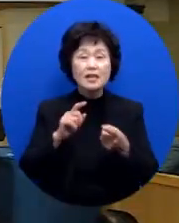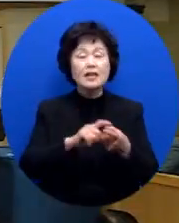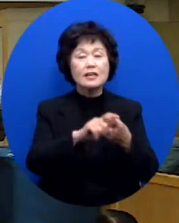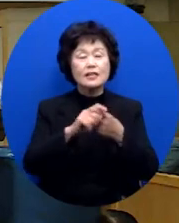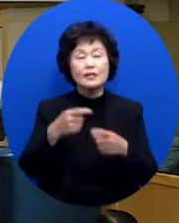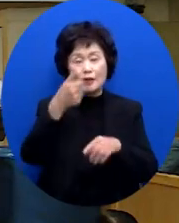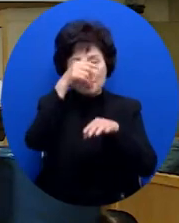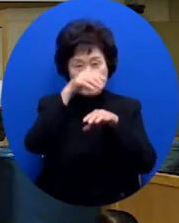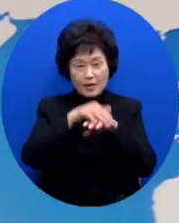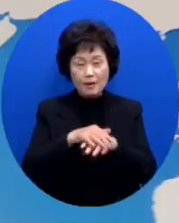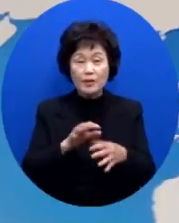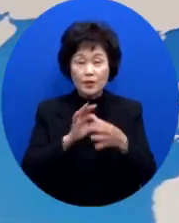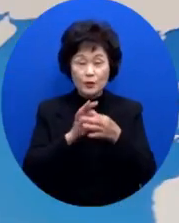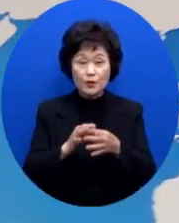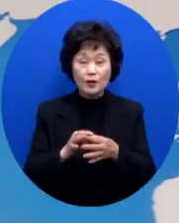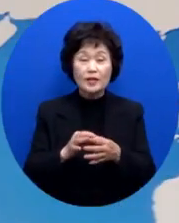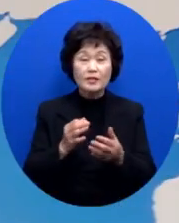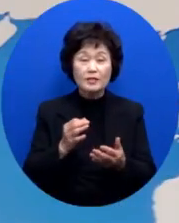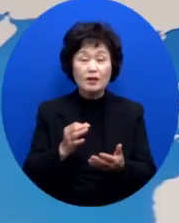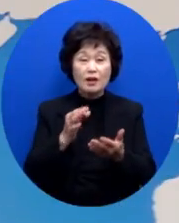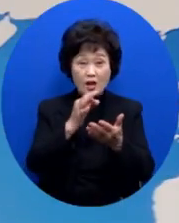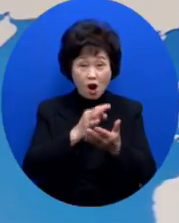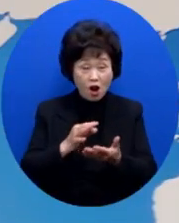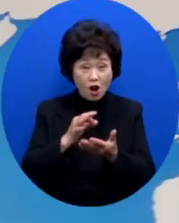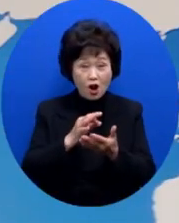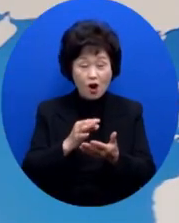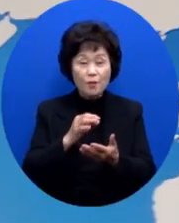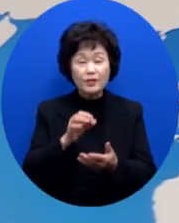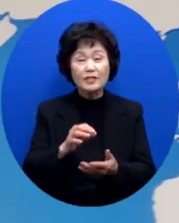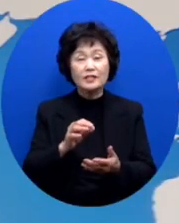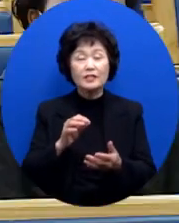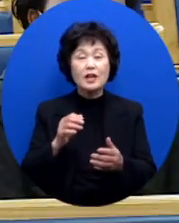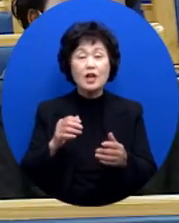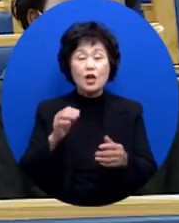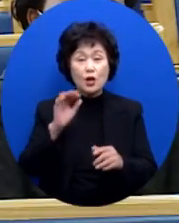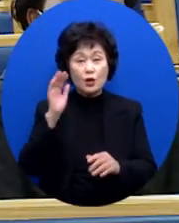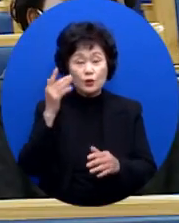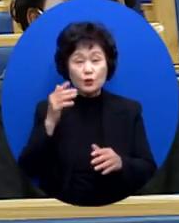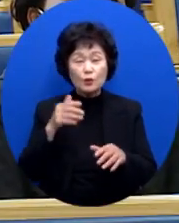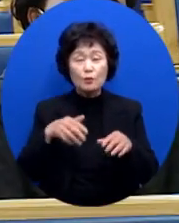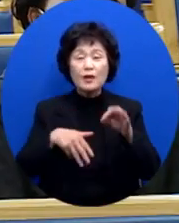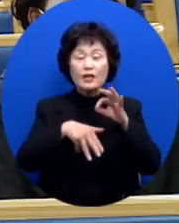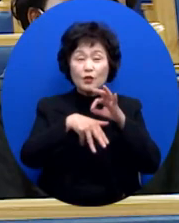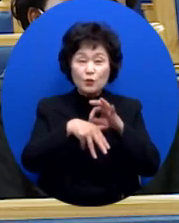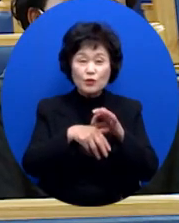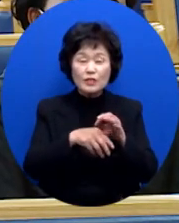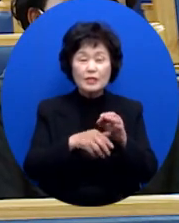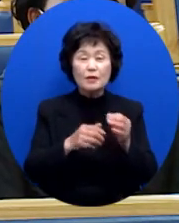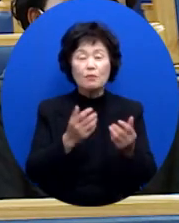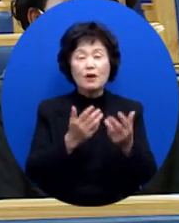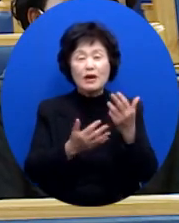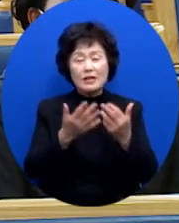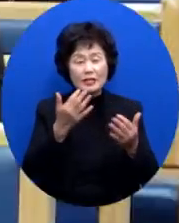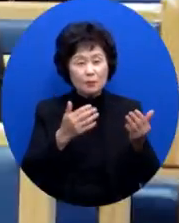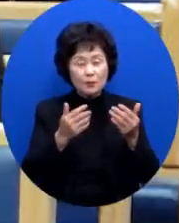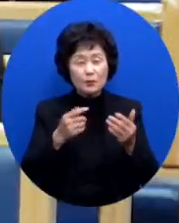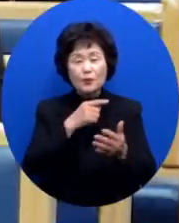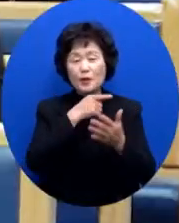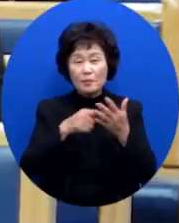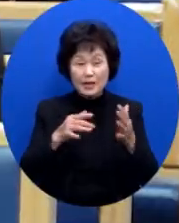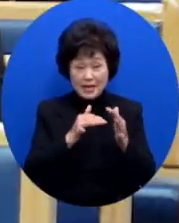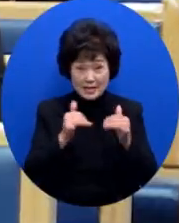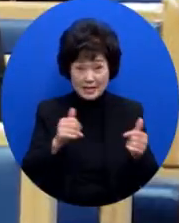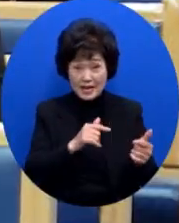최근에 강원도 산불 화재로 인해서 많은 분들이 피해를 봤잖아요. 그래서 교회가 연합해서 이번에 헌금을